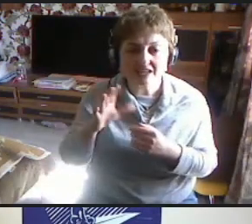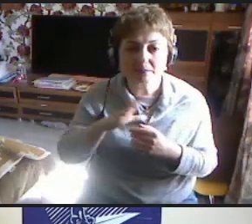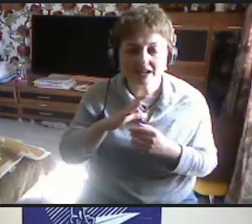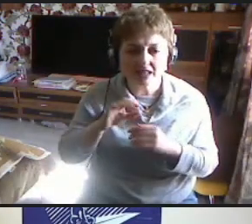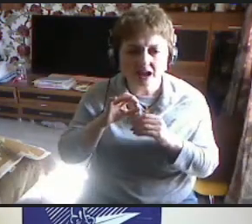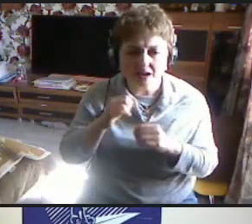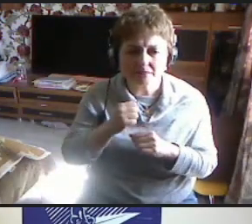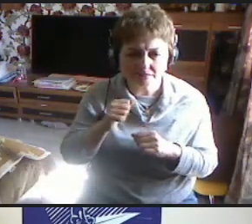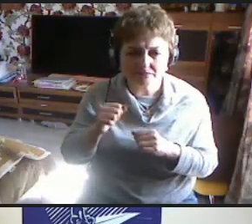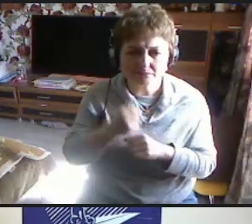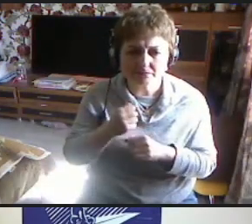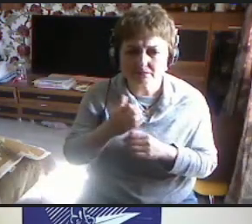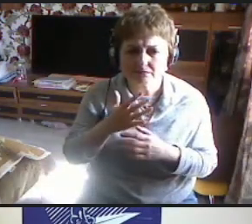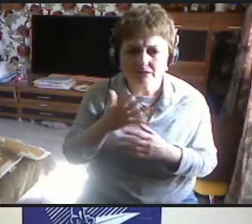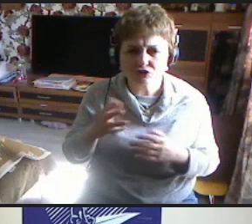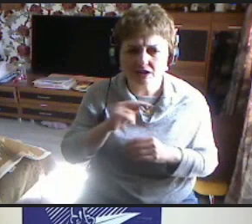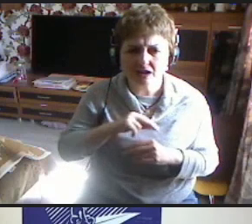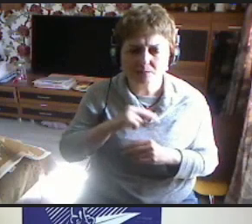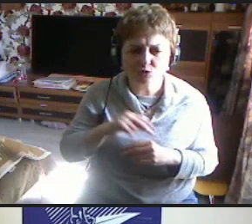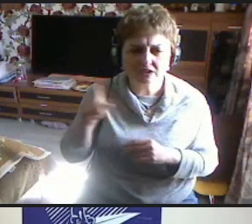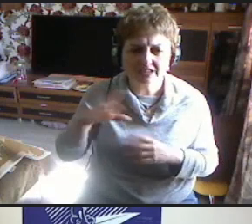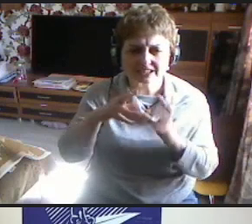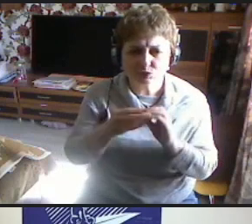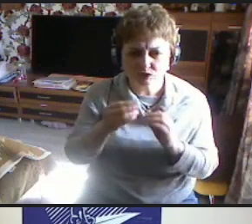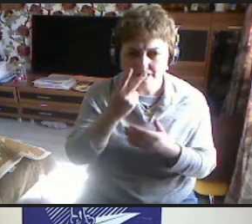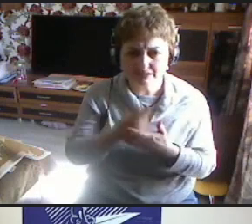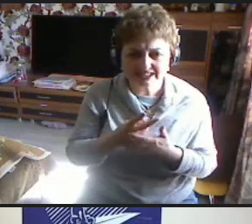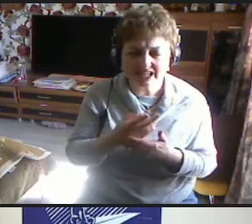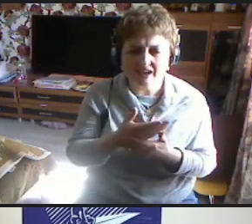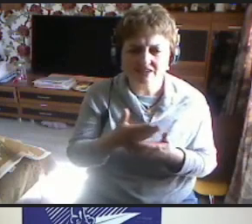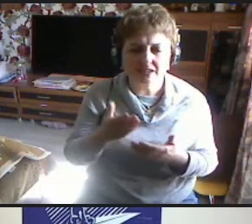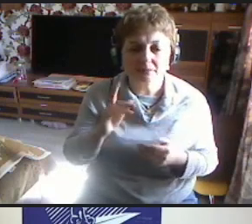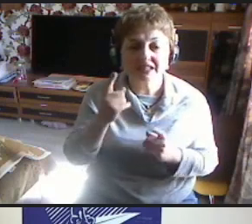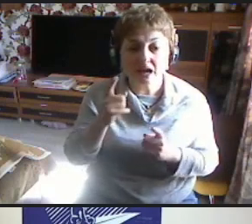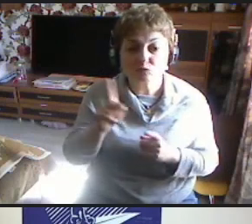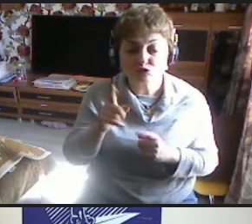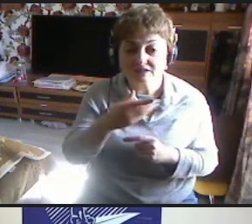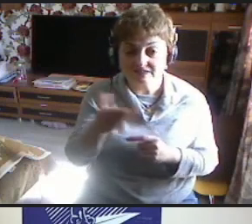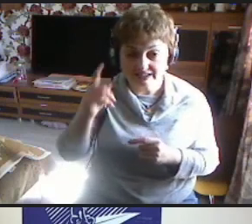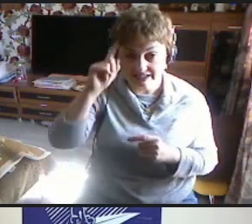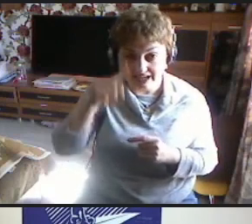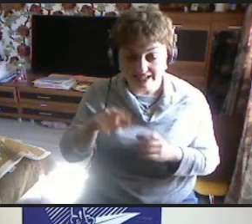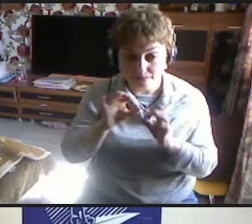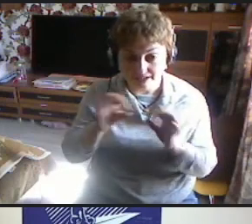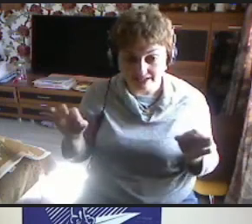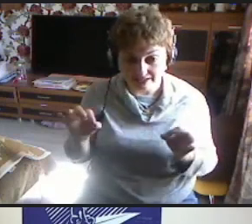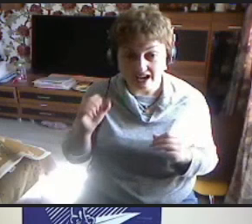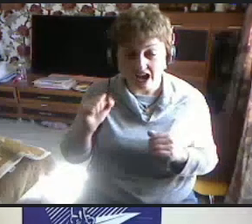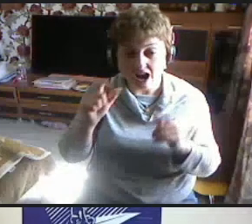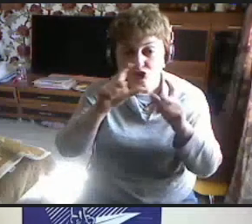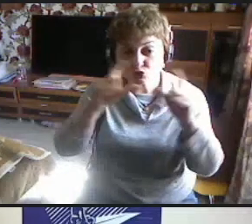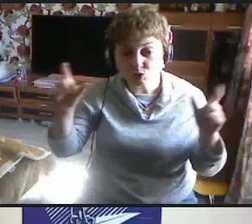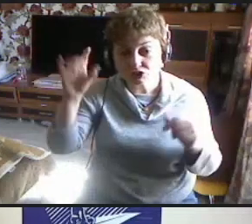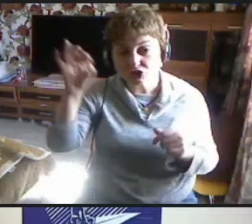интересная работа, она представит ее как бы результаты, потому что, я думаю, вы знаете прекрасно, а вот школы очень часто говорят, а